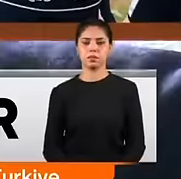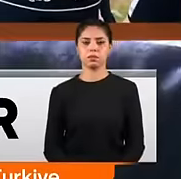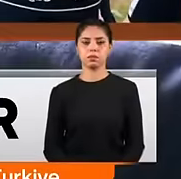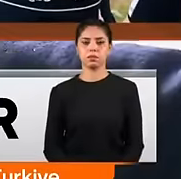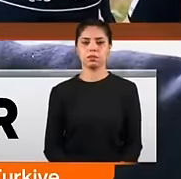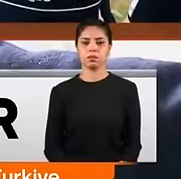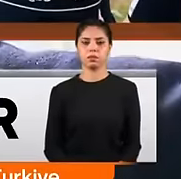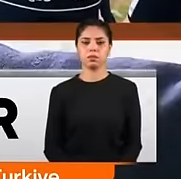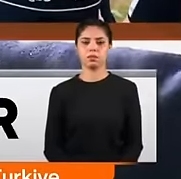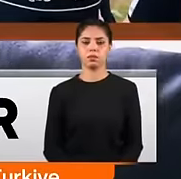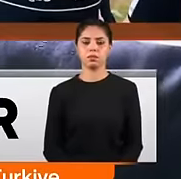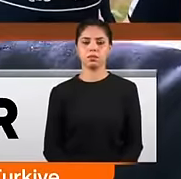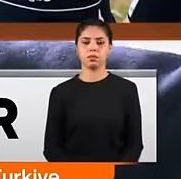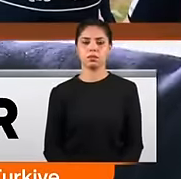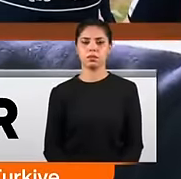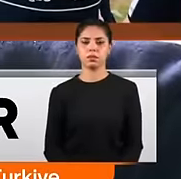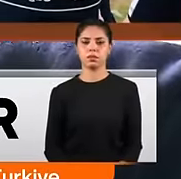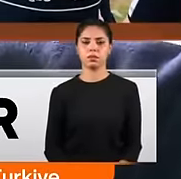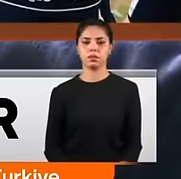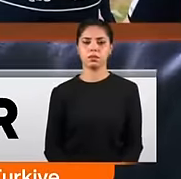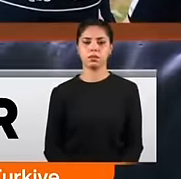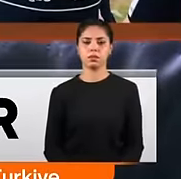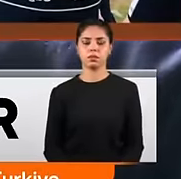görgü tanıklarının tanıklık etmesini istiyorum.